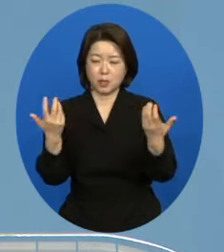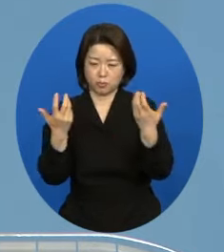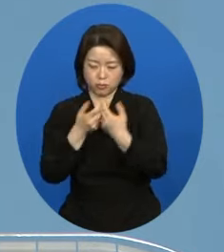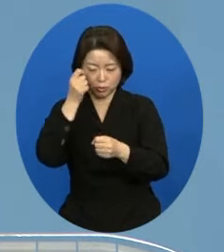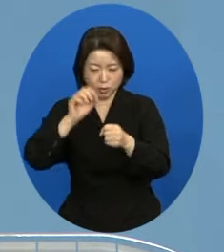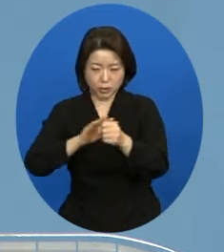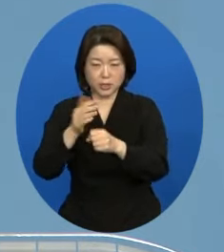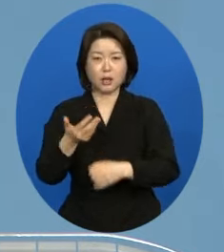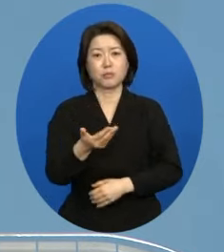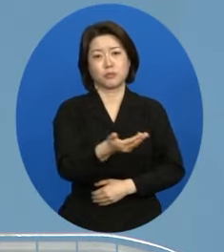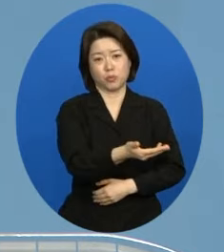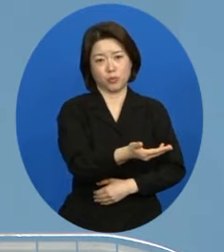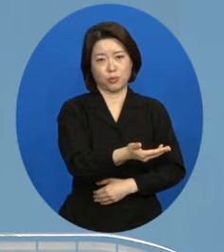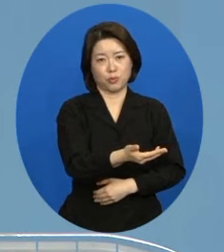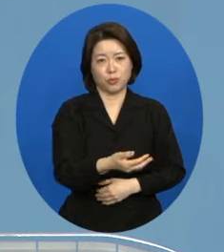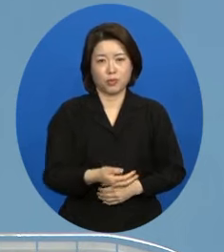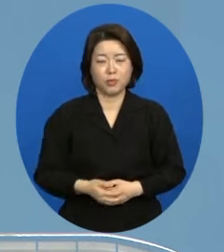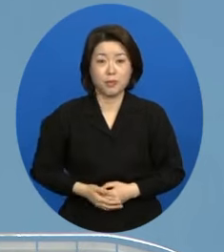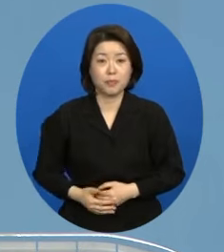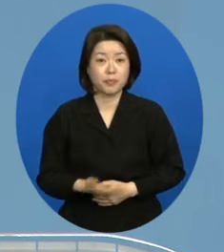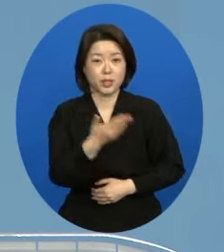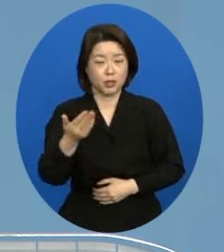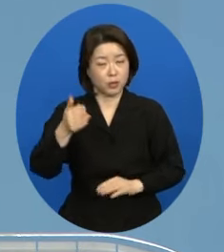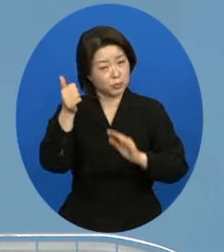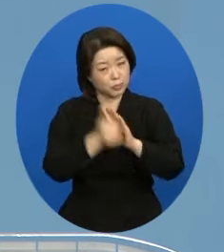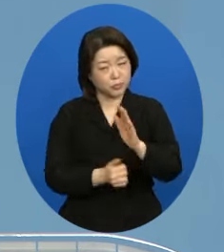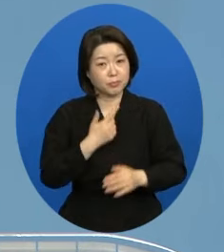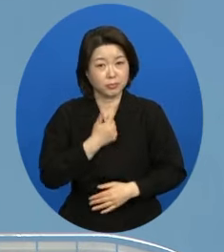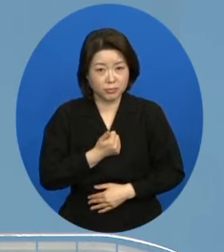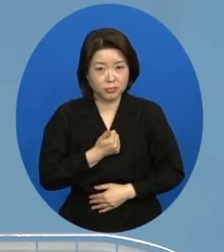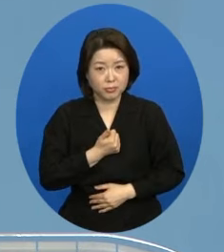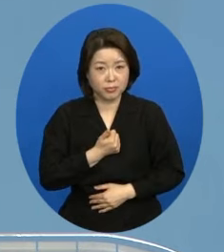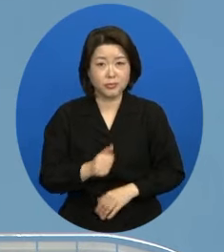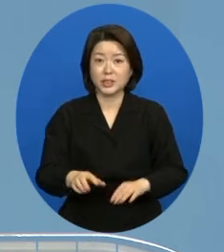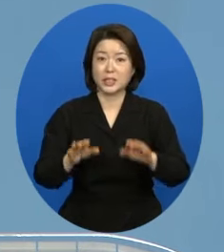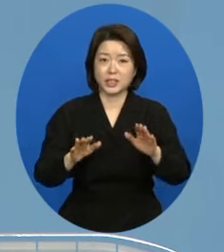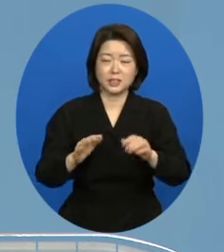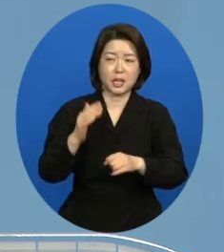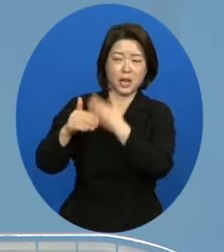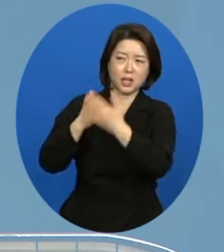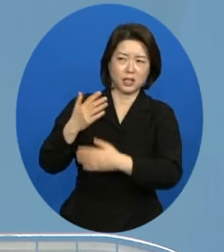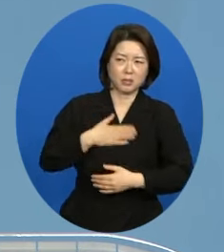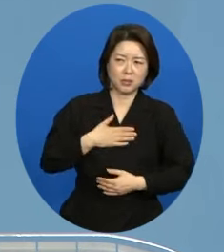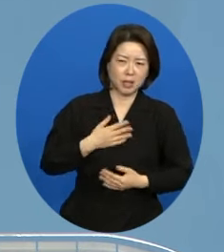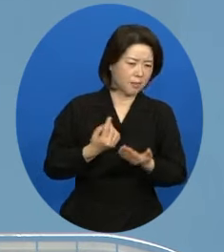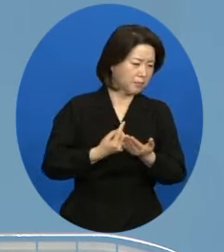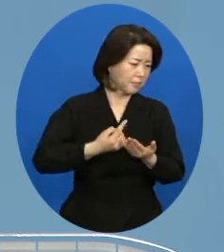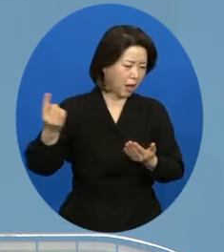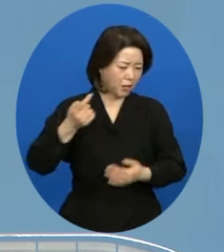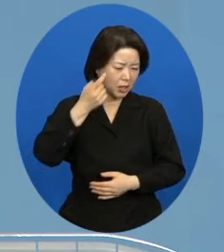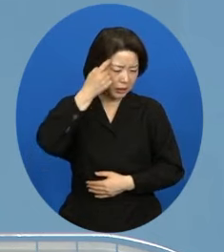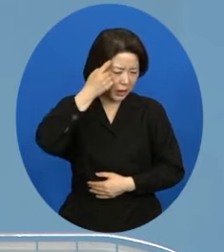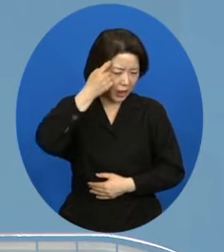있었던 것이죠 여러분 혹시 실패하셨습니다 이제는 하나님께서 나를